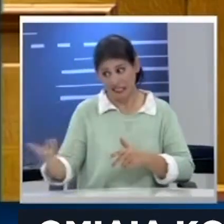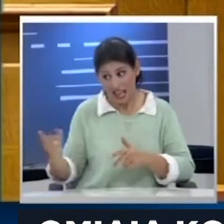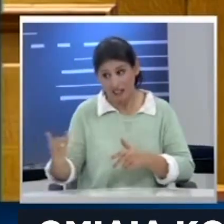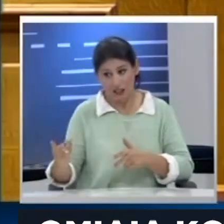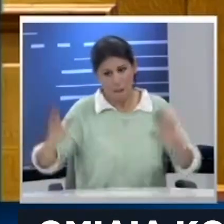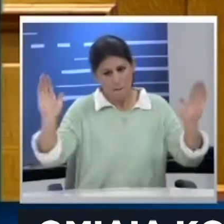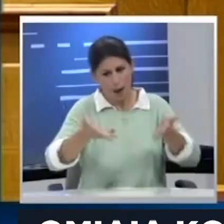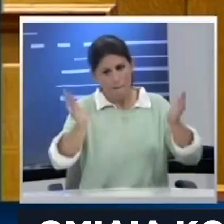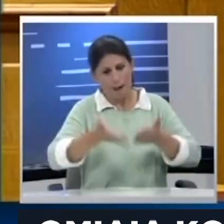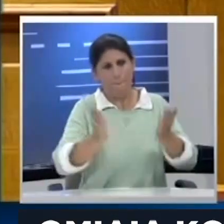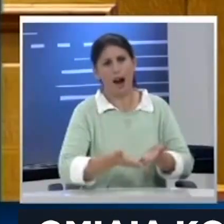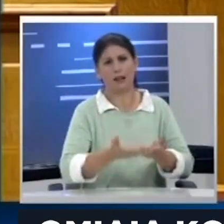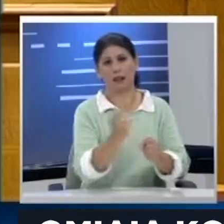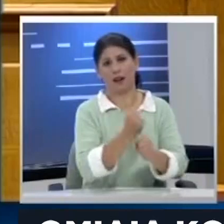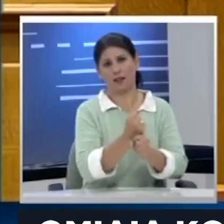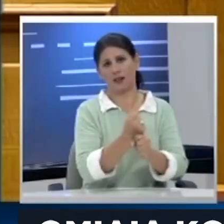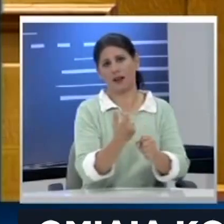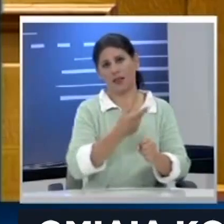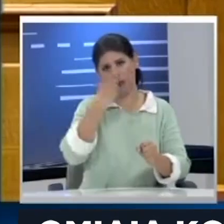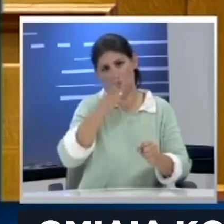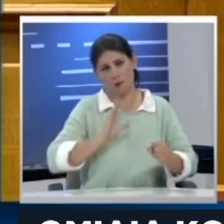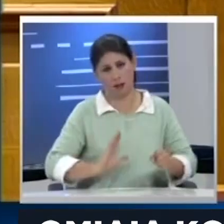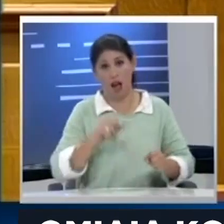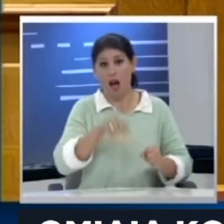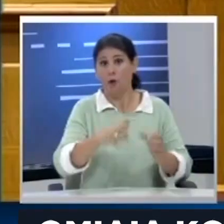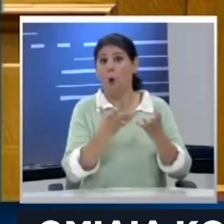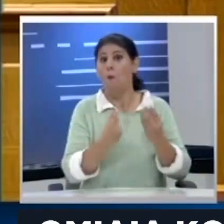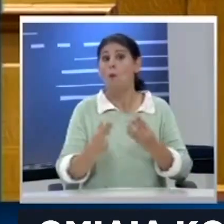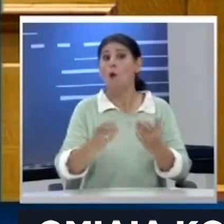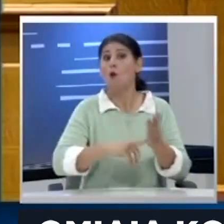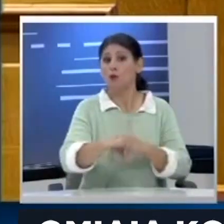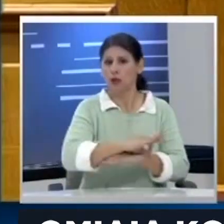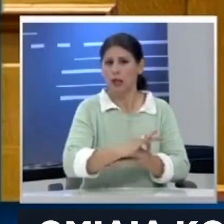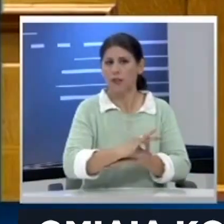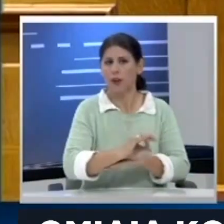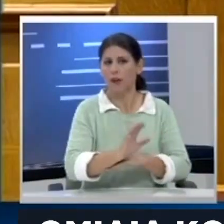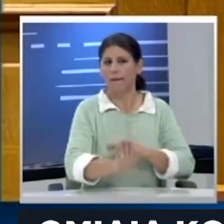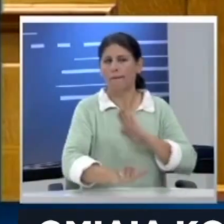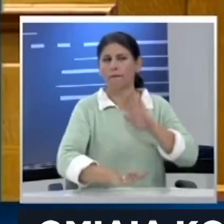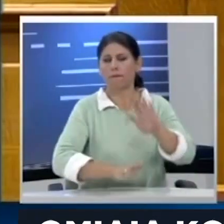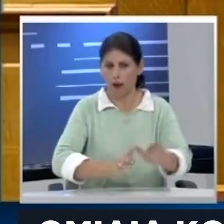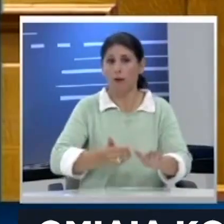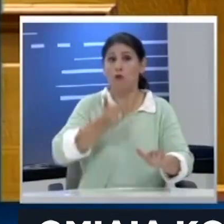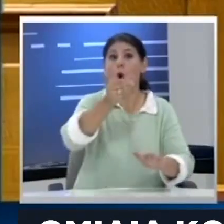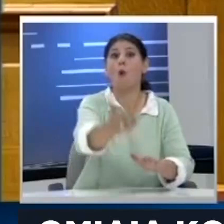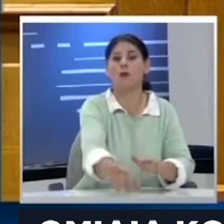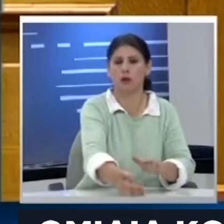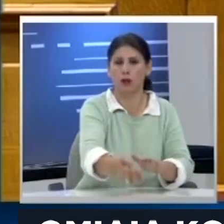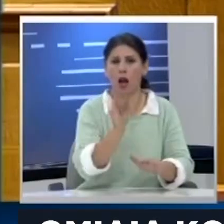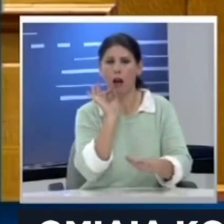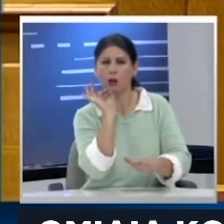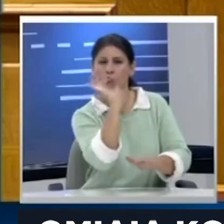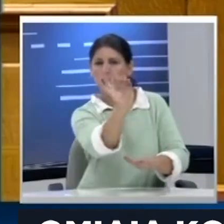Και μάλιστα αυτό το πολυνομοσχέδιο κάνει ένα βήμα παραπάνω, βάζοντας στο